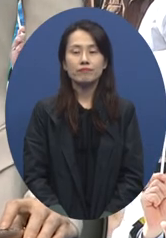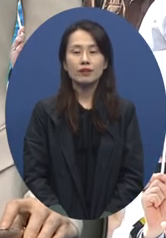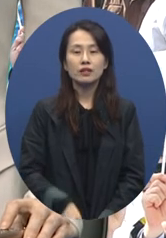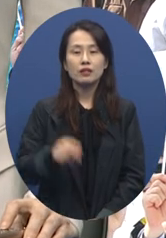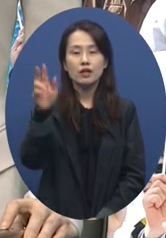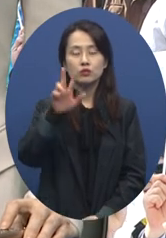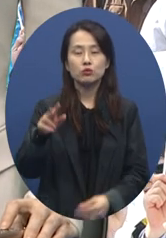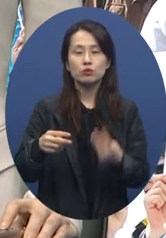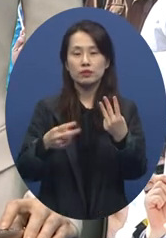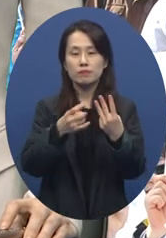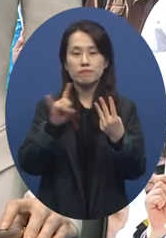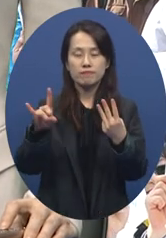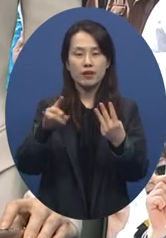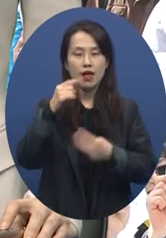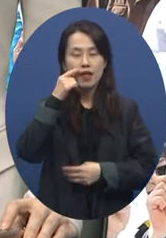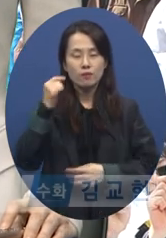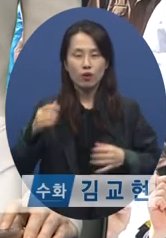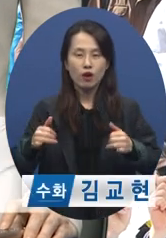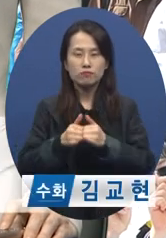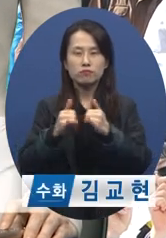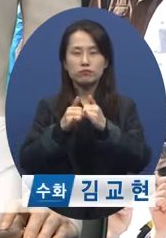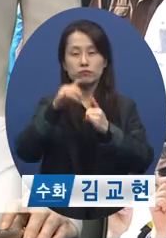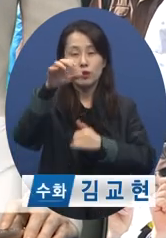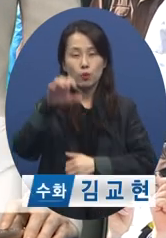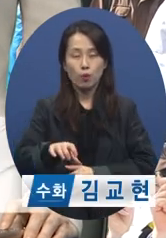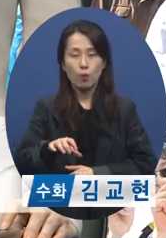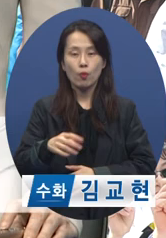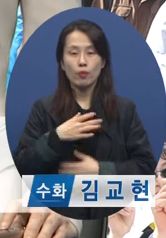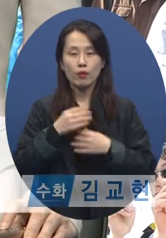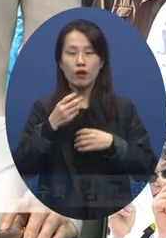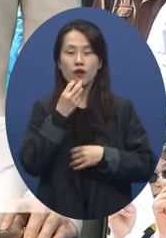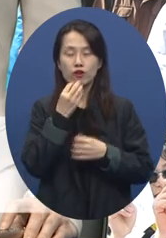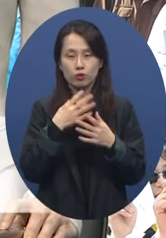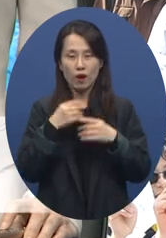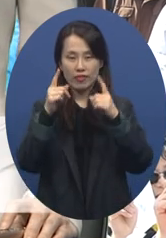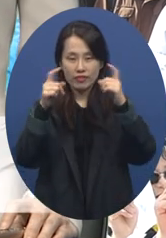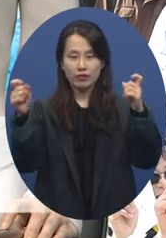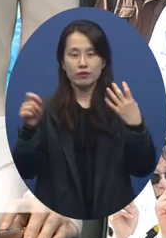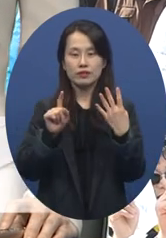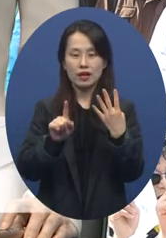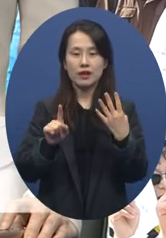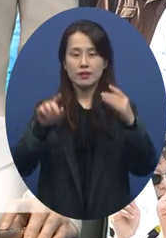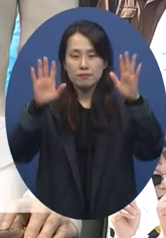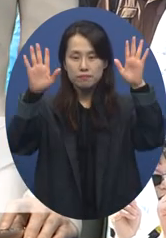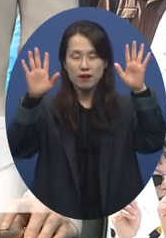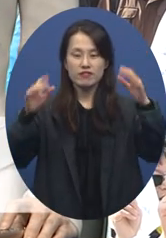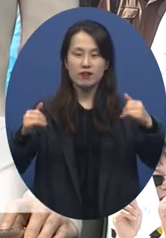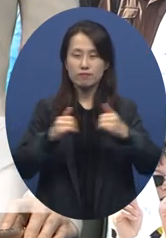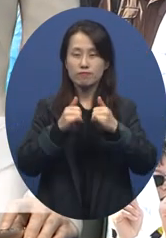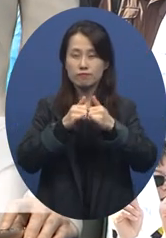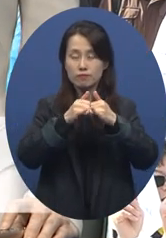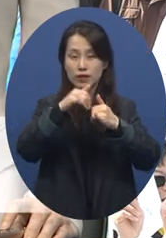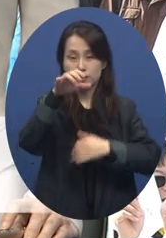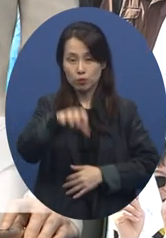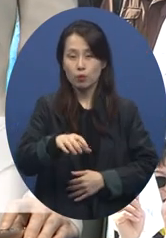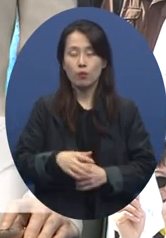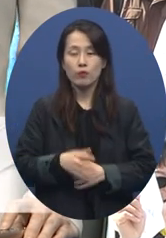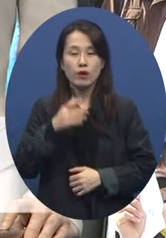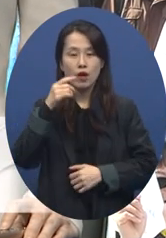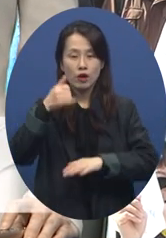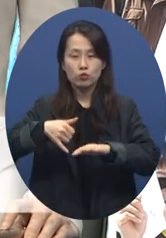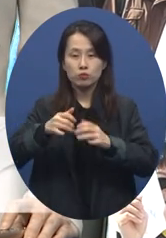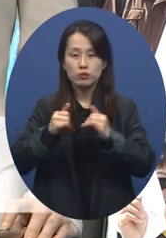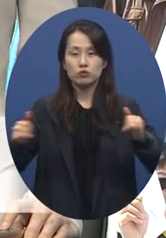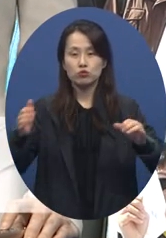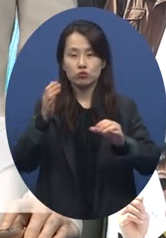전국 3대 실력 항쟁지로 꼽히는 경기도 안성의 4.1 만세 항쟁. 농민들을 중심으로 일제에 맞서 유례